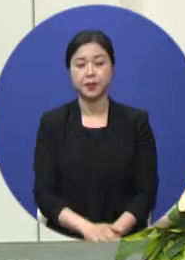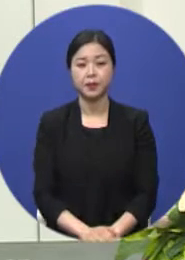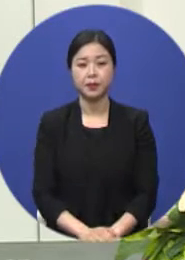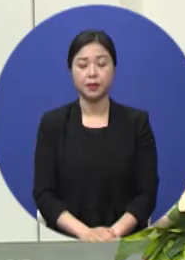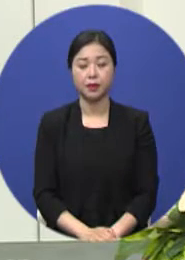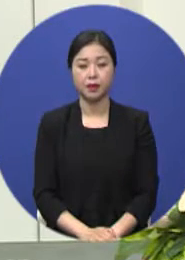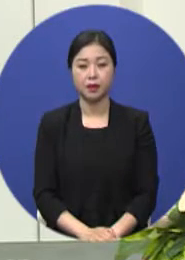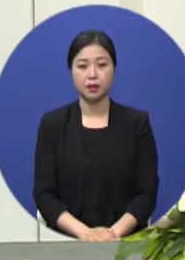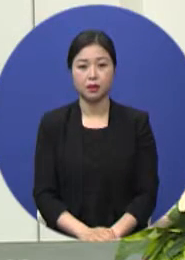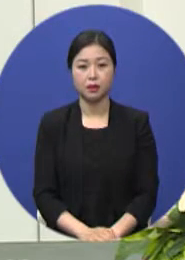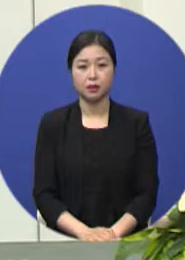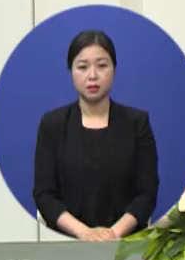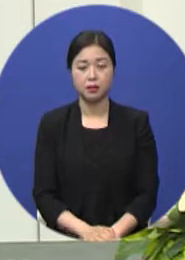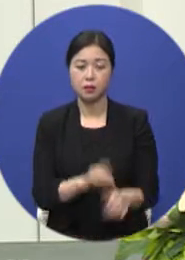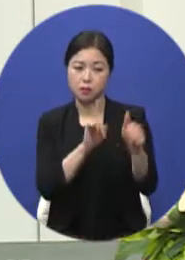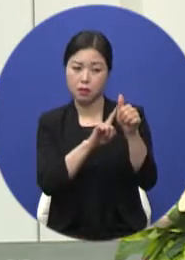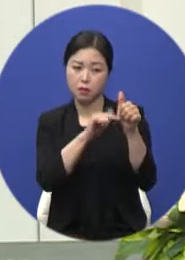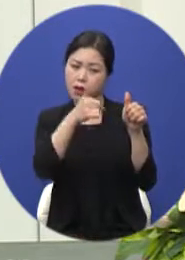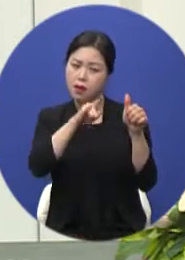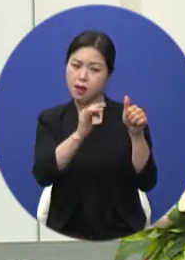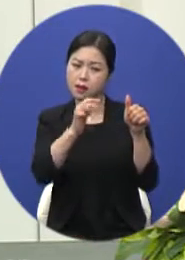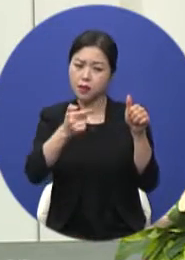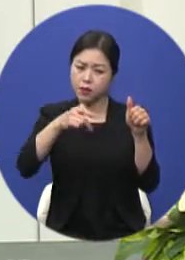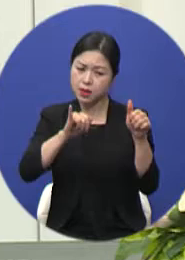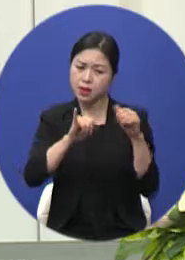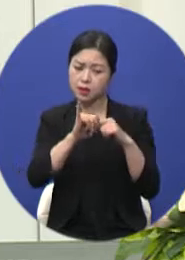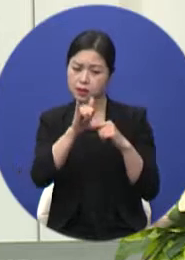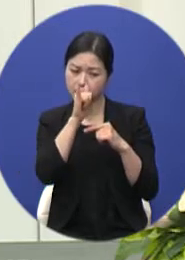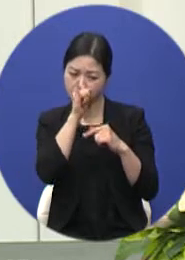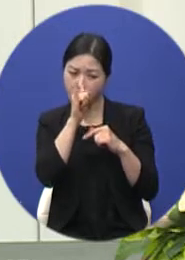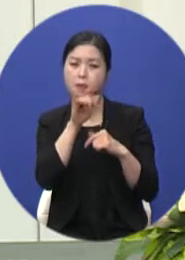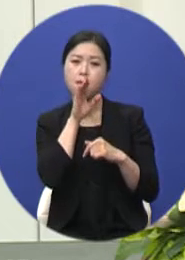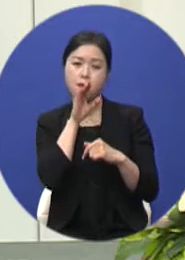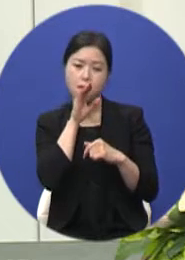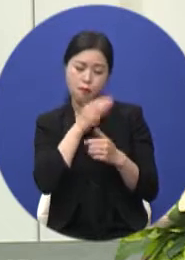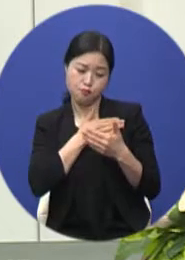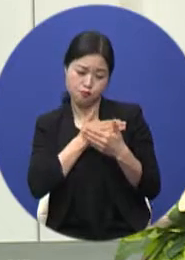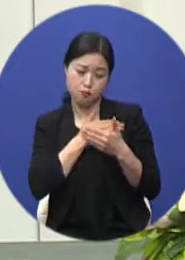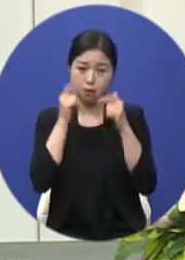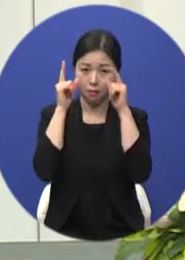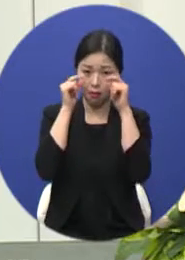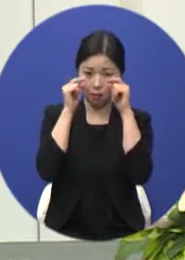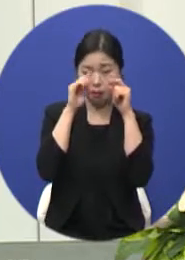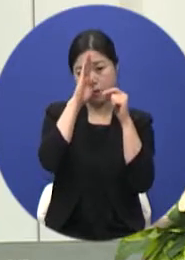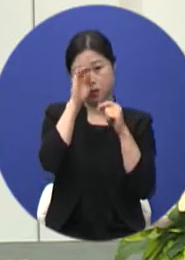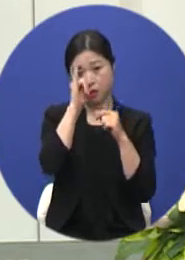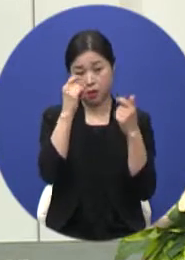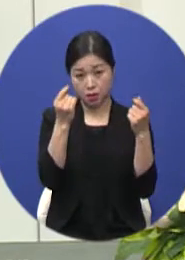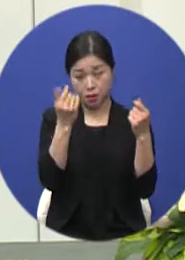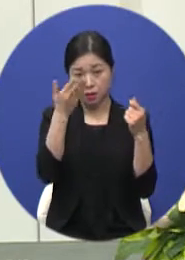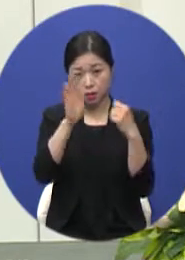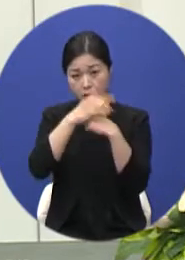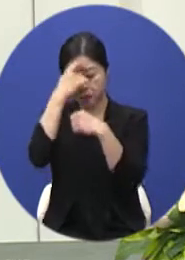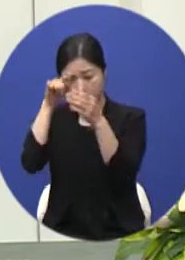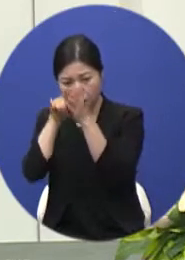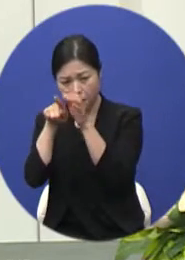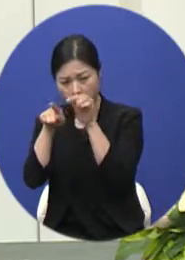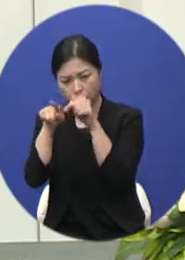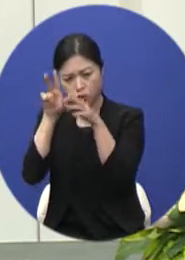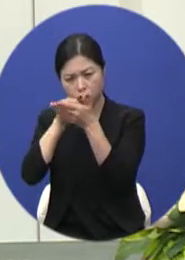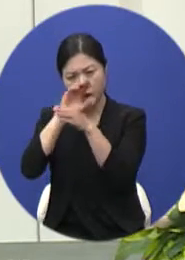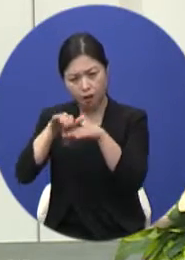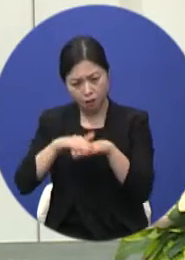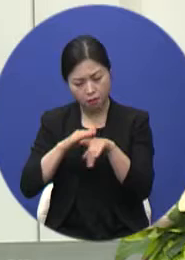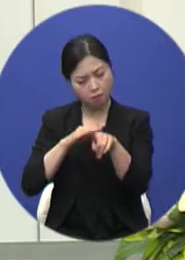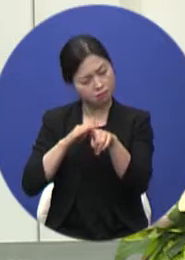일단은 갱년기인 건 맞는 것 같고 뭔가 불안하시고 불면증도 있으신 것 같은데 신앙의 힘으로는 아직 극복이 안 되고 그죠?